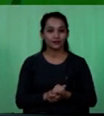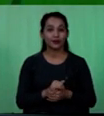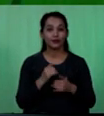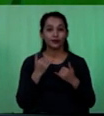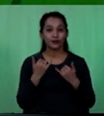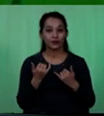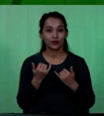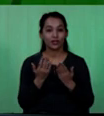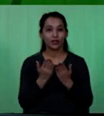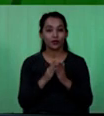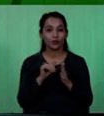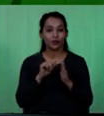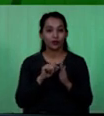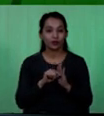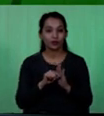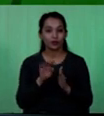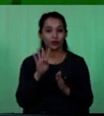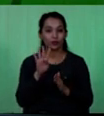Endi darsligimizdagi